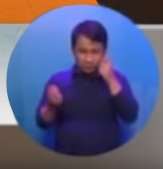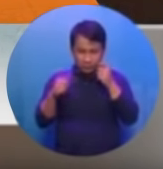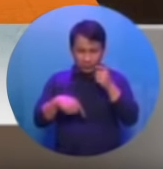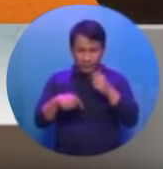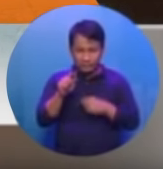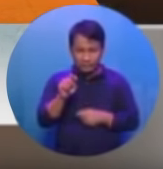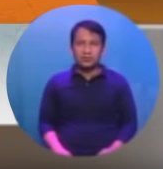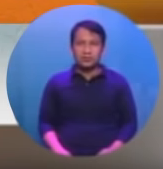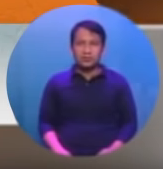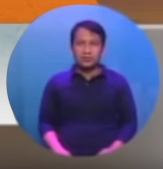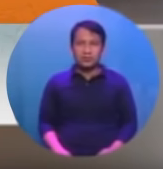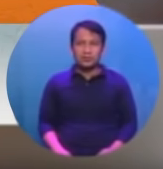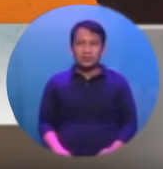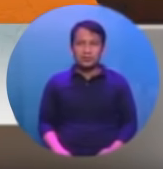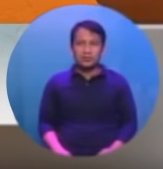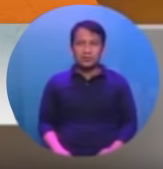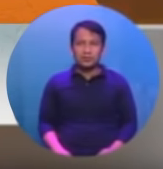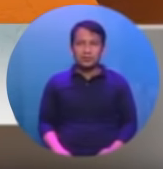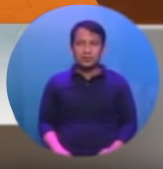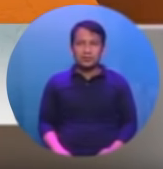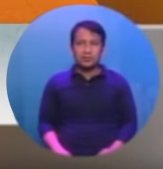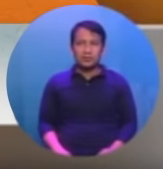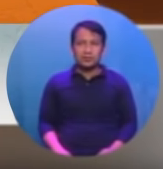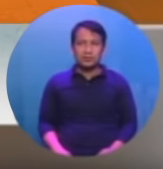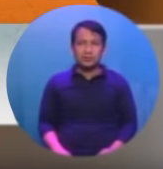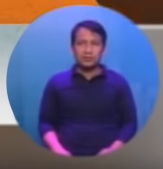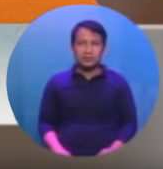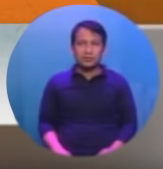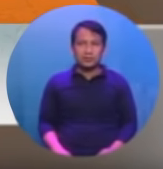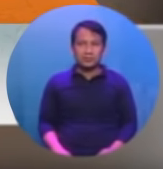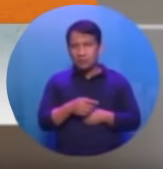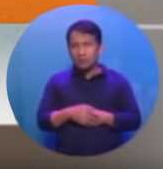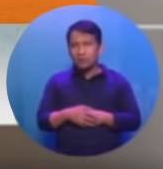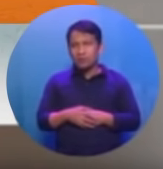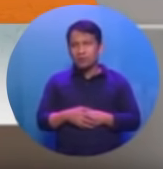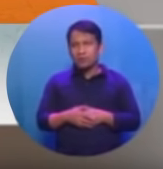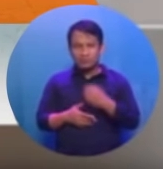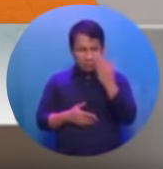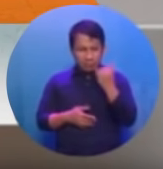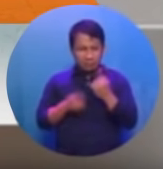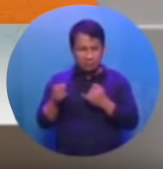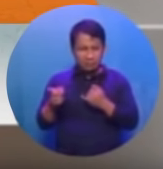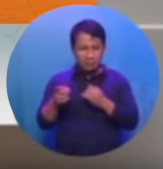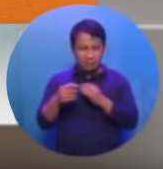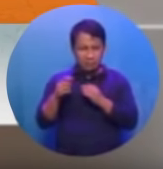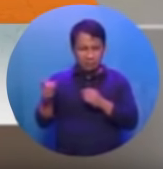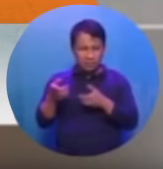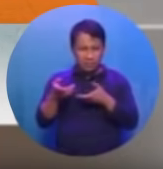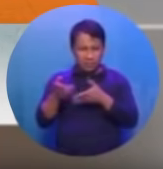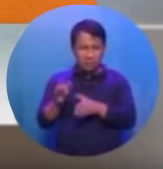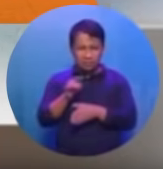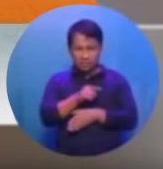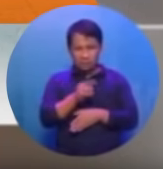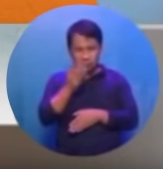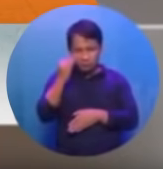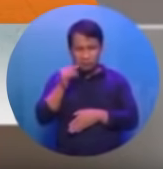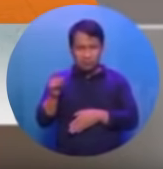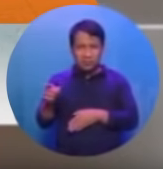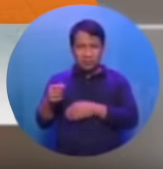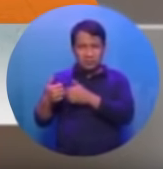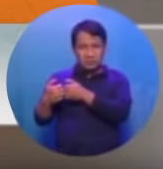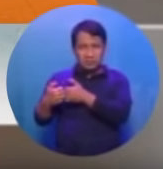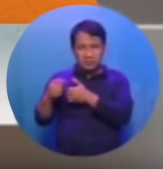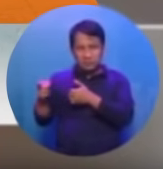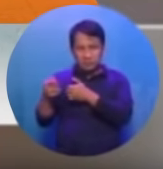sa TV5. Ay, sige. Bakit po? Apo. Bakit to nagkikipagrelasyon yung inyong anak sa